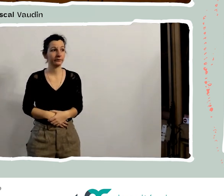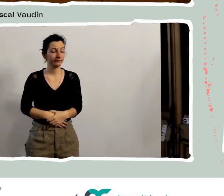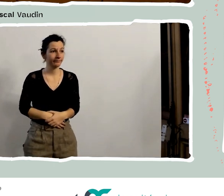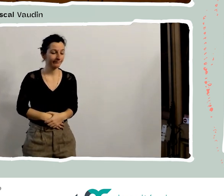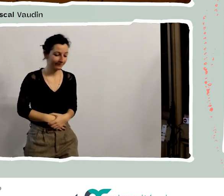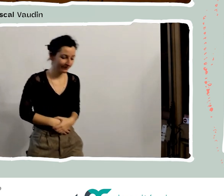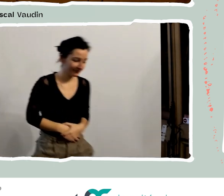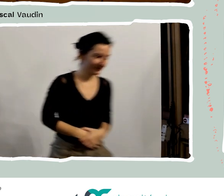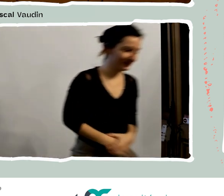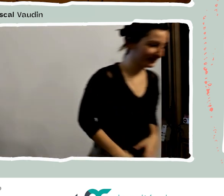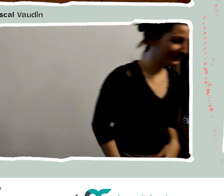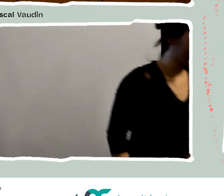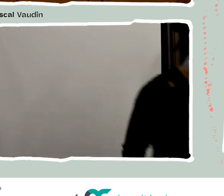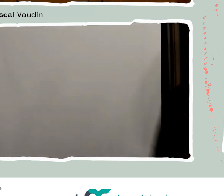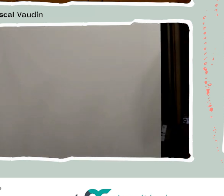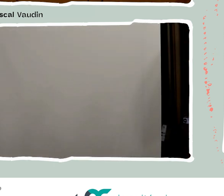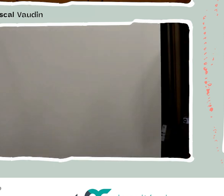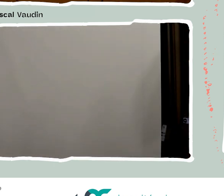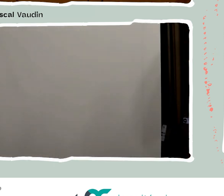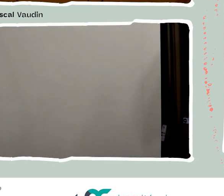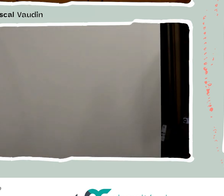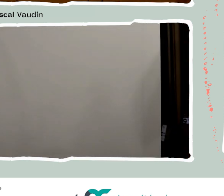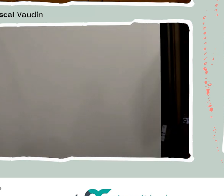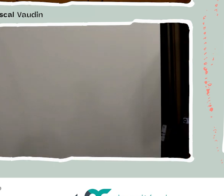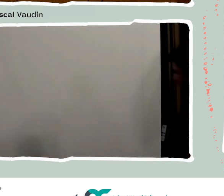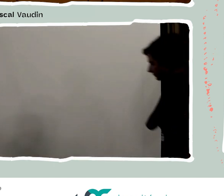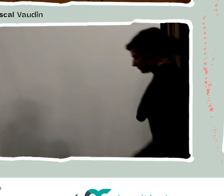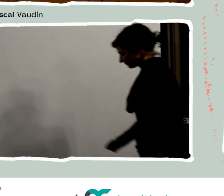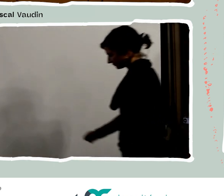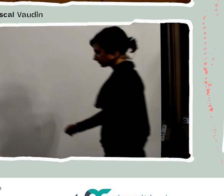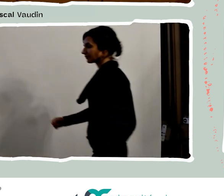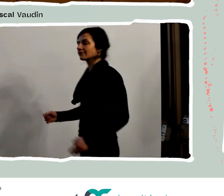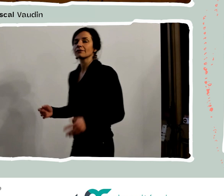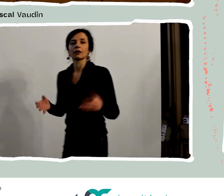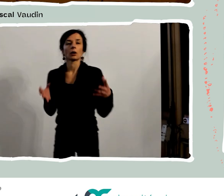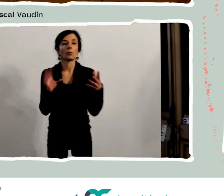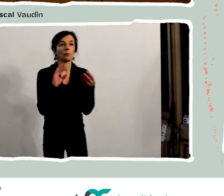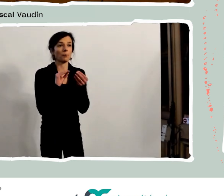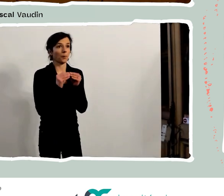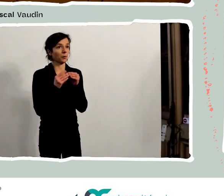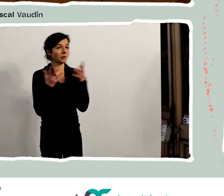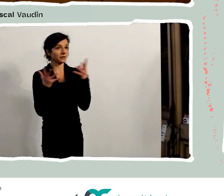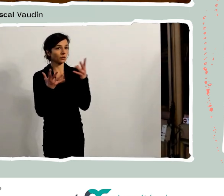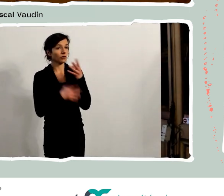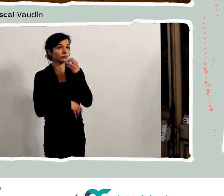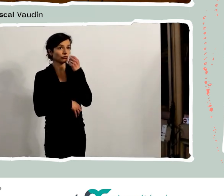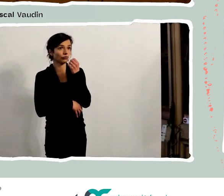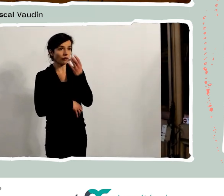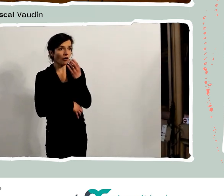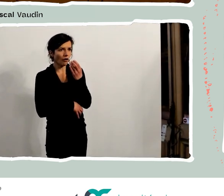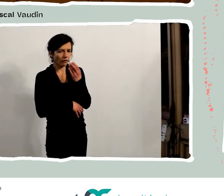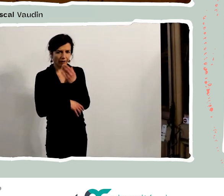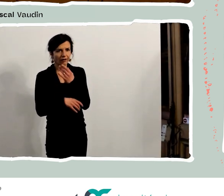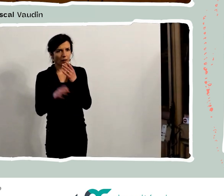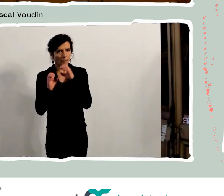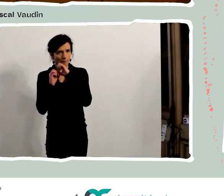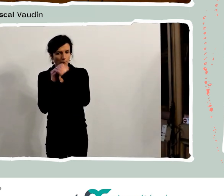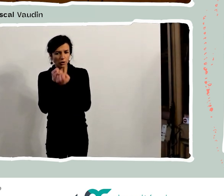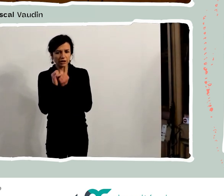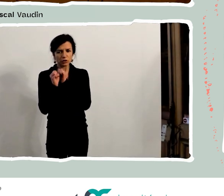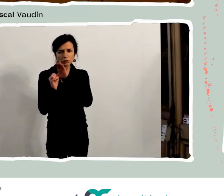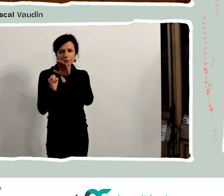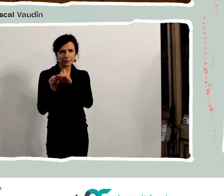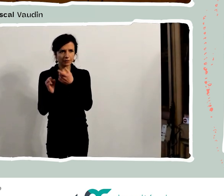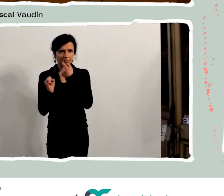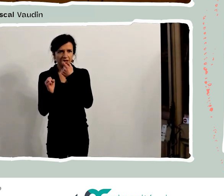Le problème, c'est que potentiellement, ce sont des molécules que l'on peut retrouver dans l'eau de boisson. Et la question qui se pose, c'est quel